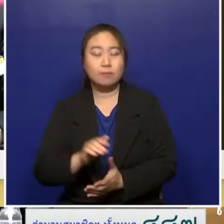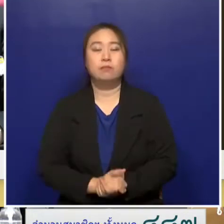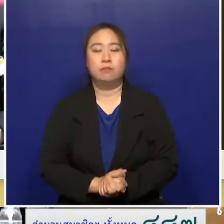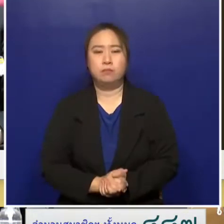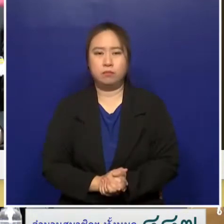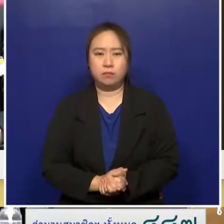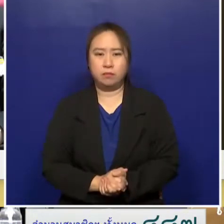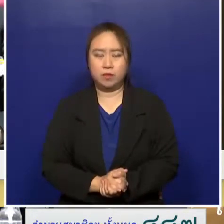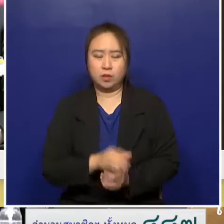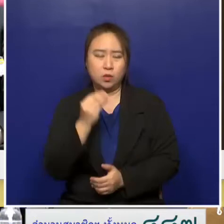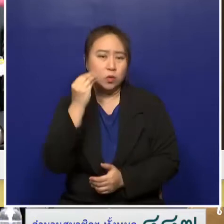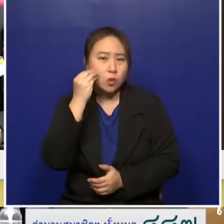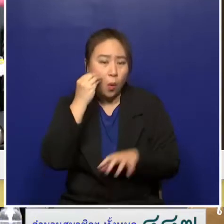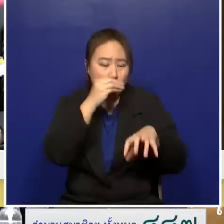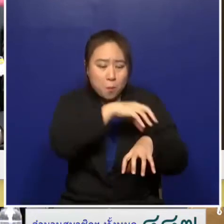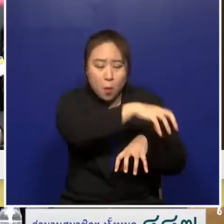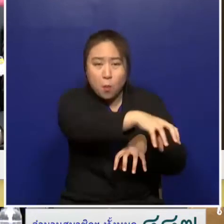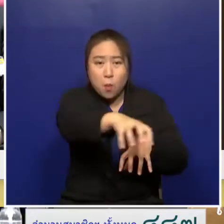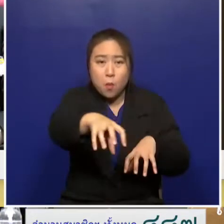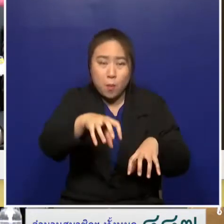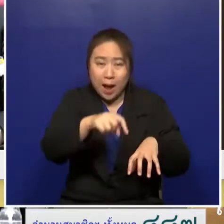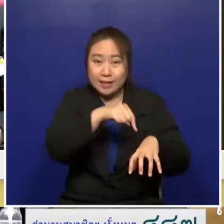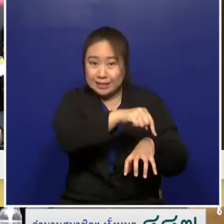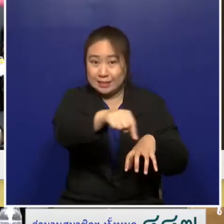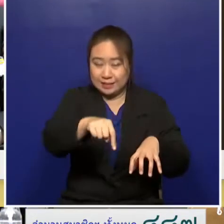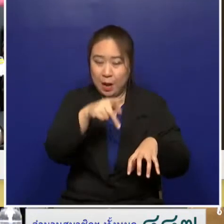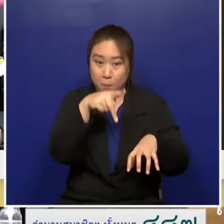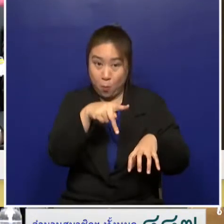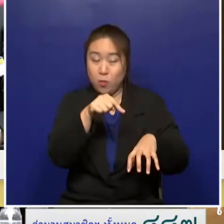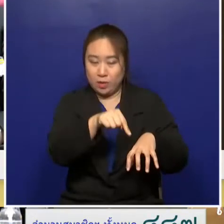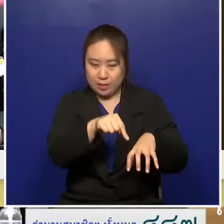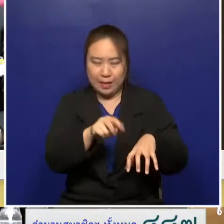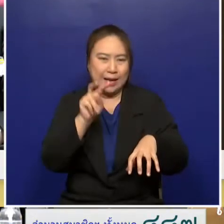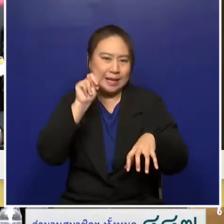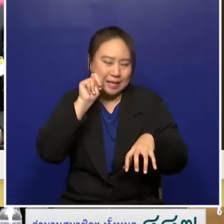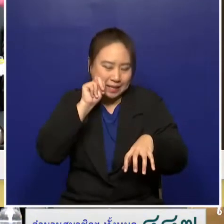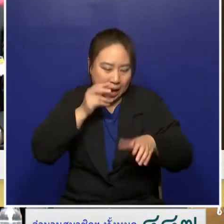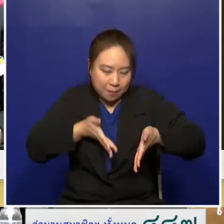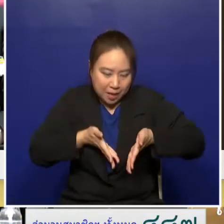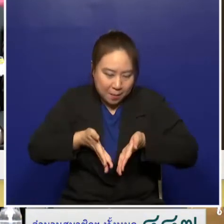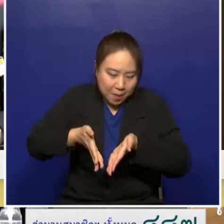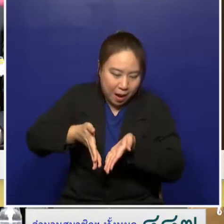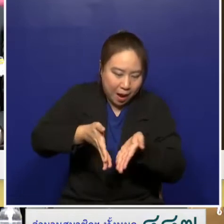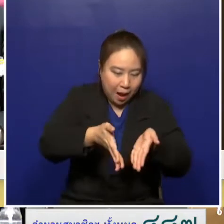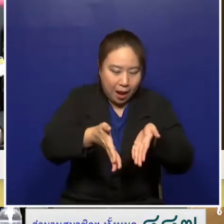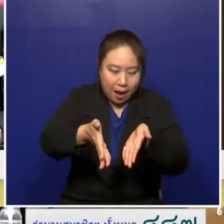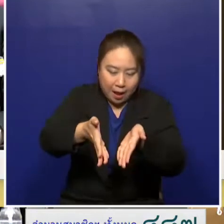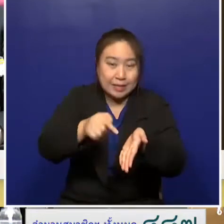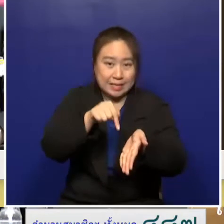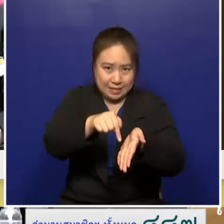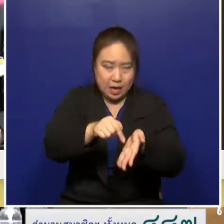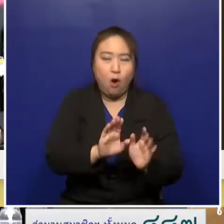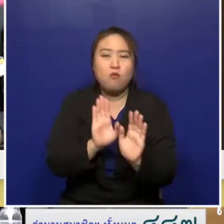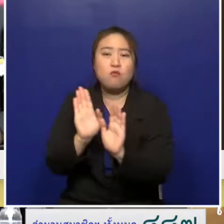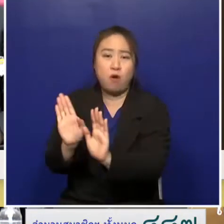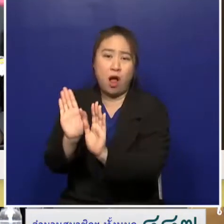ตรงหมูบ้านผมเมยทินเส้นทางน้ำจะผ่านผู้คาอำเภอบัมีฝากให้ท่าน